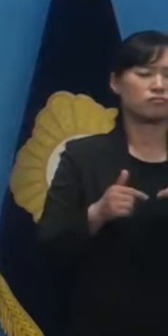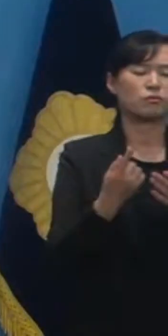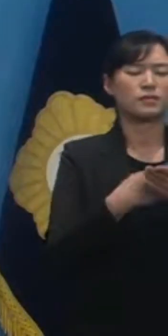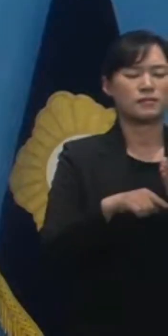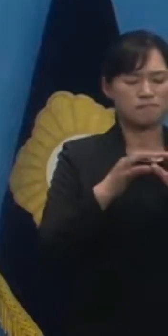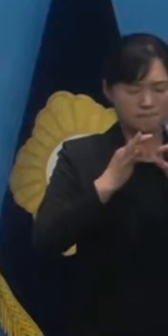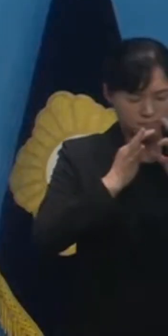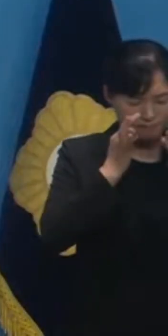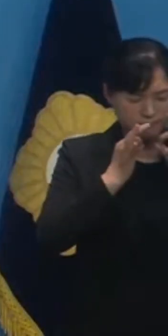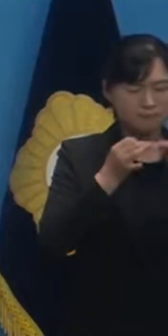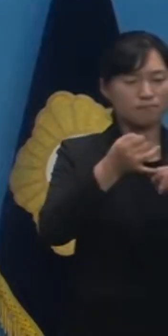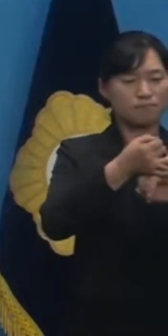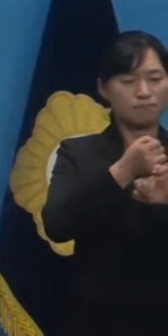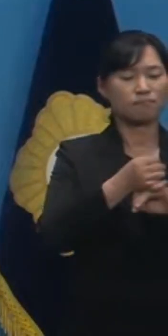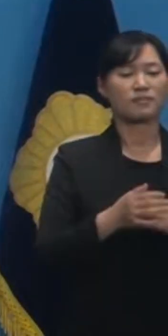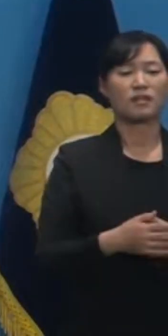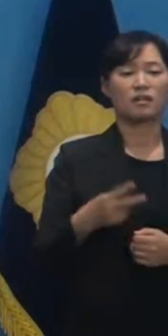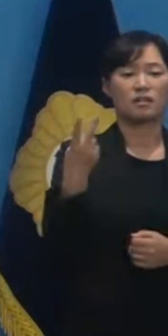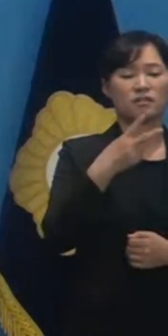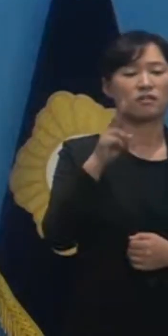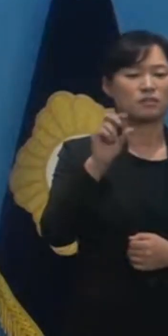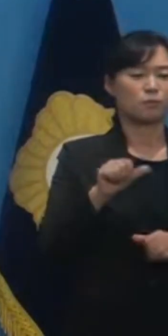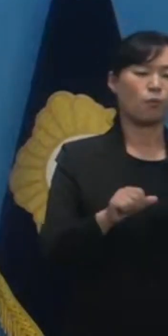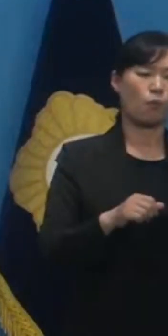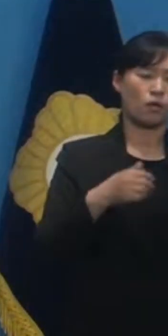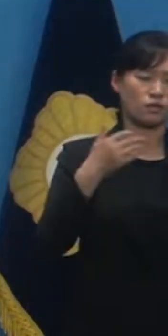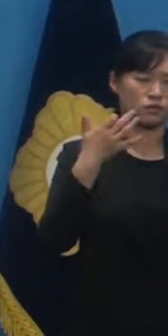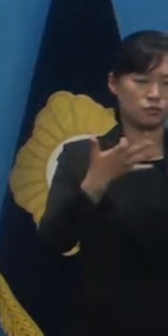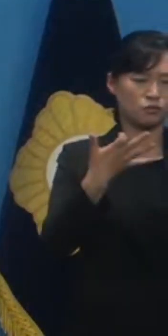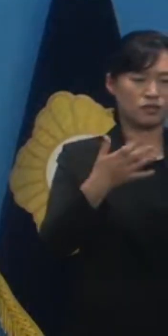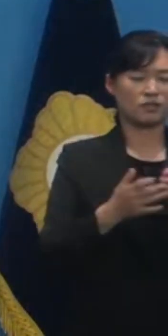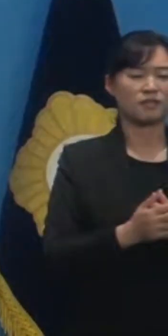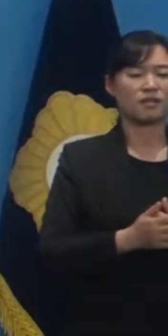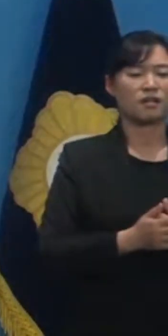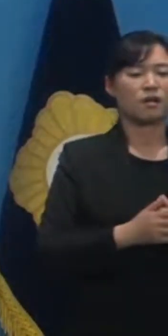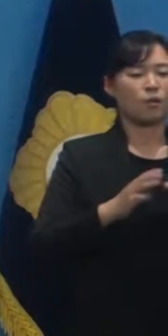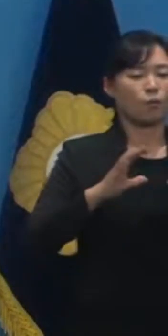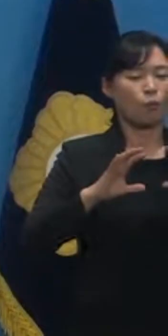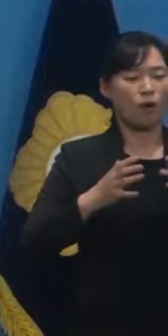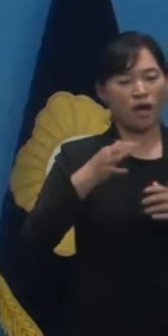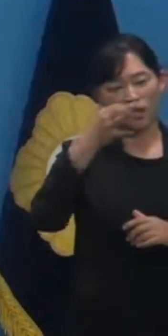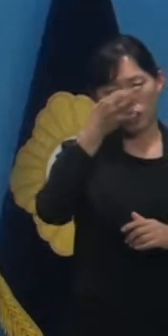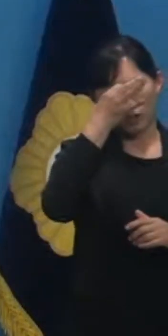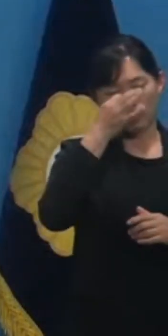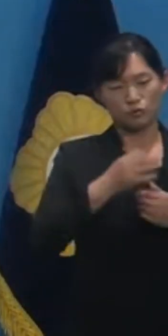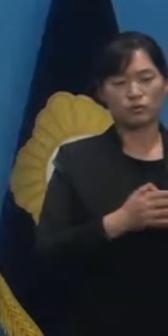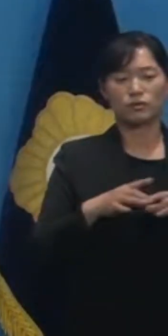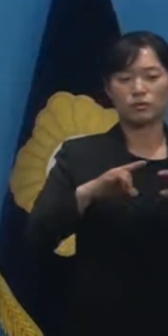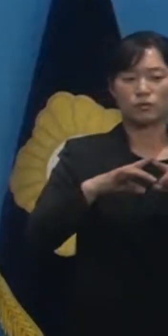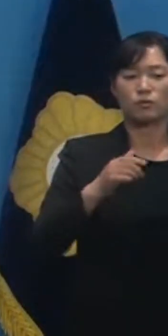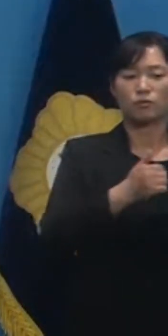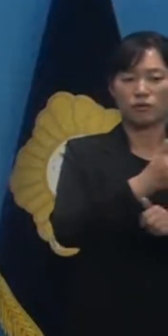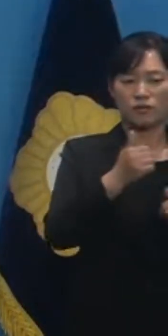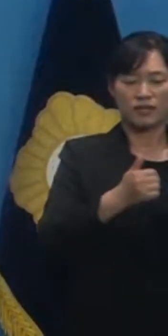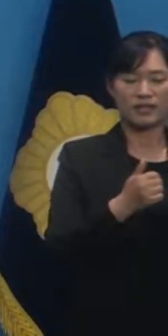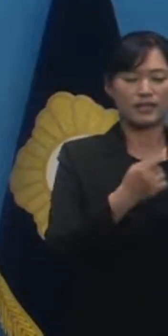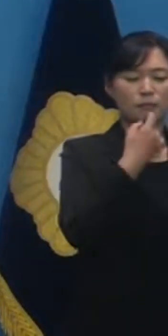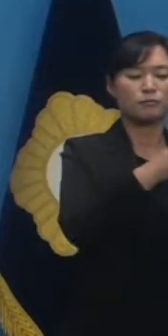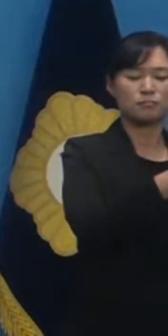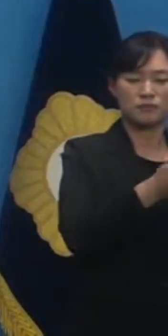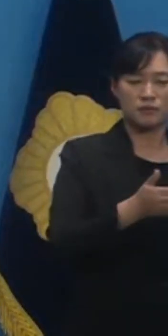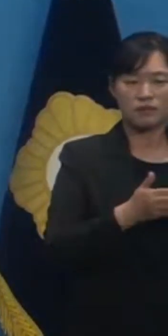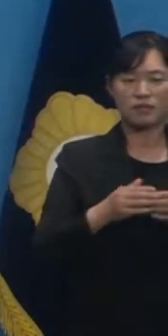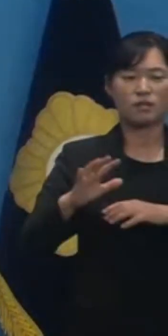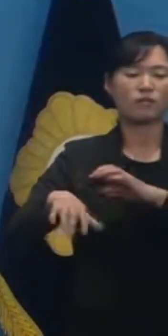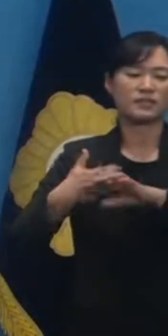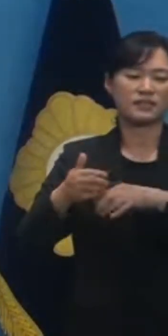최선을 다하겠습니다. 2025년 5월 19일 국회 과학기술정보방송통신위원회 더불어민주당 조국혁신당 국회의원